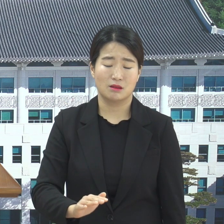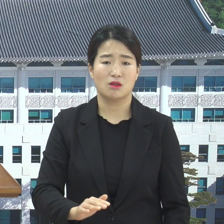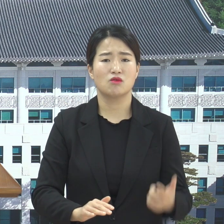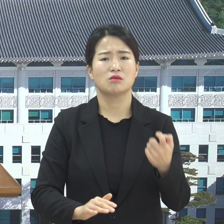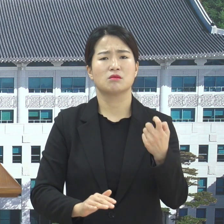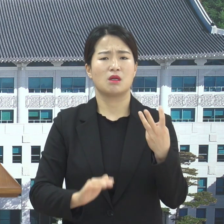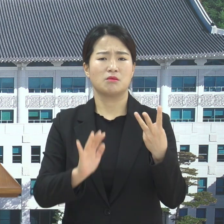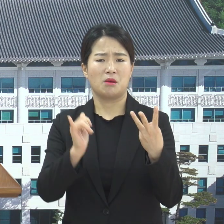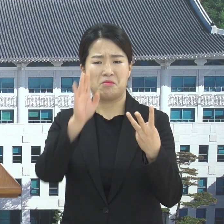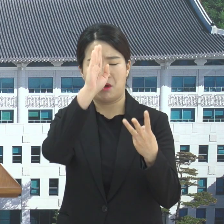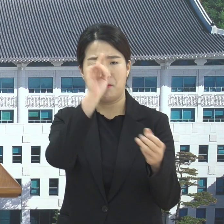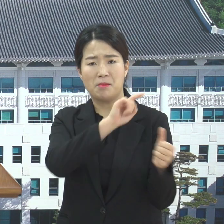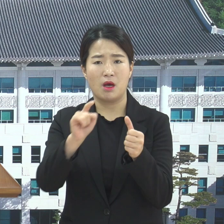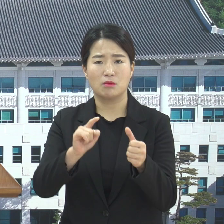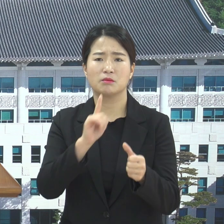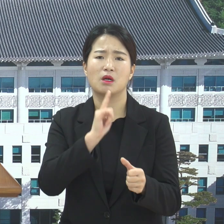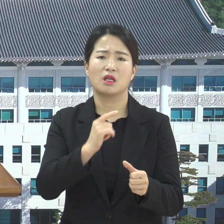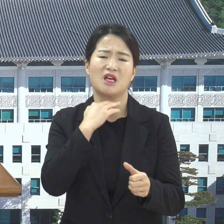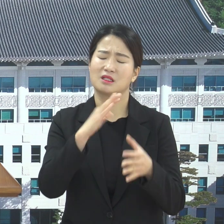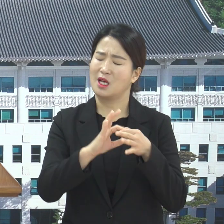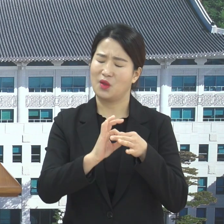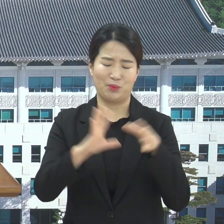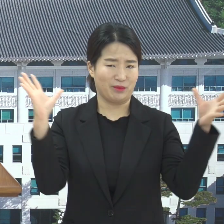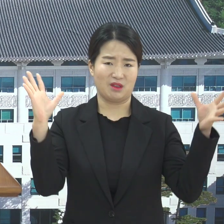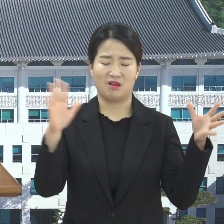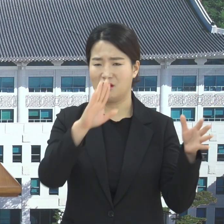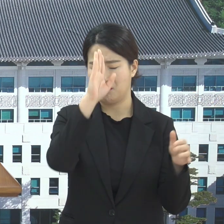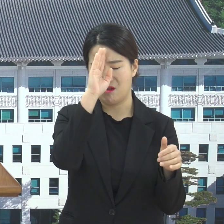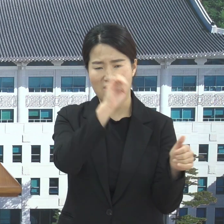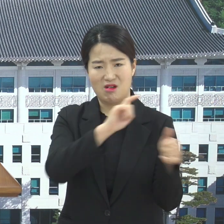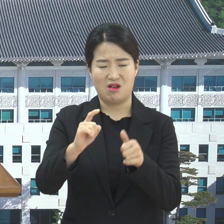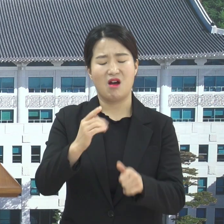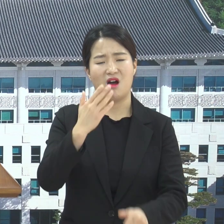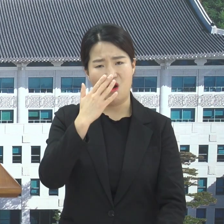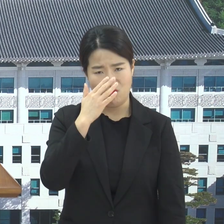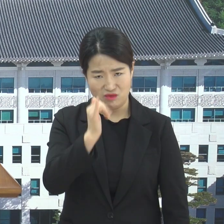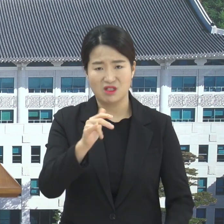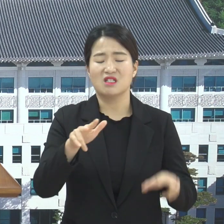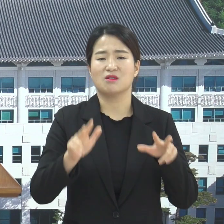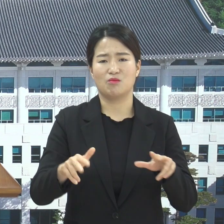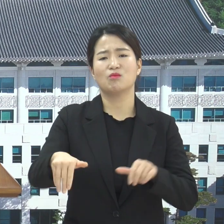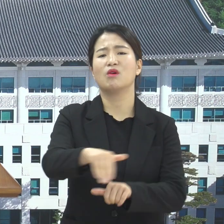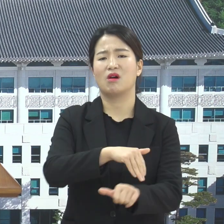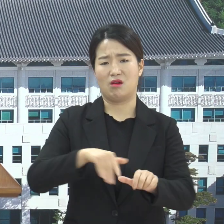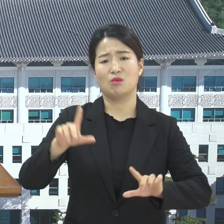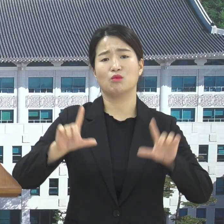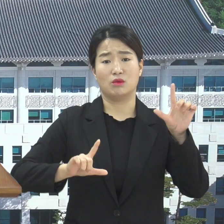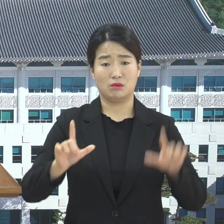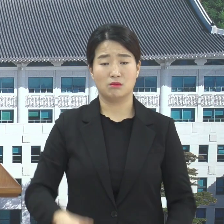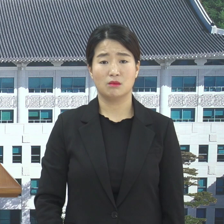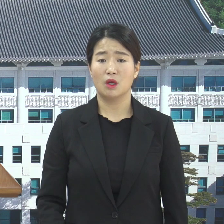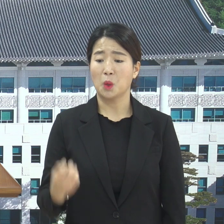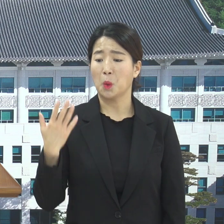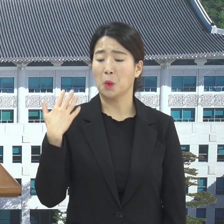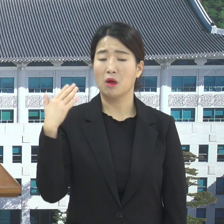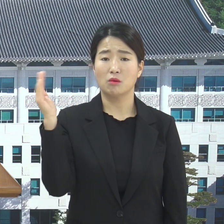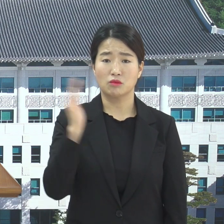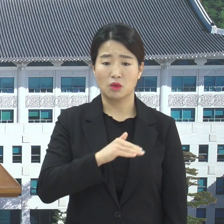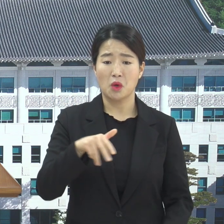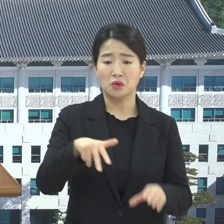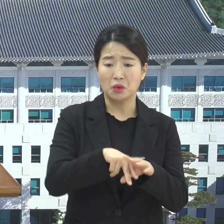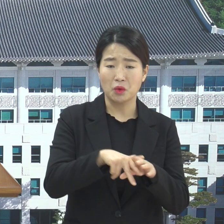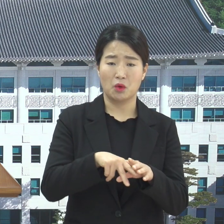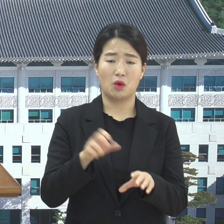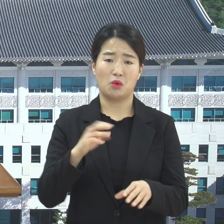전 세대에 걸쳐 확진자가 발생하고 있습니다. 또한 며칠 전부터 종교시설 집단 감염